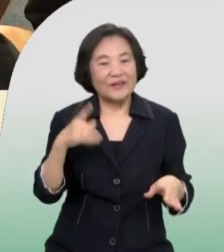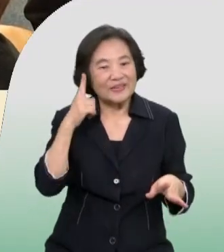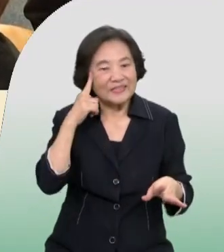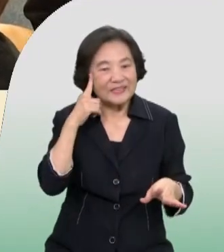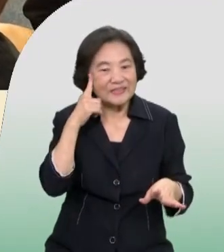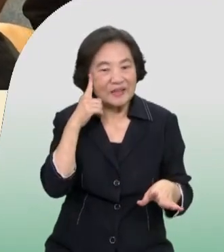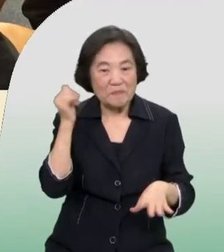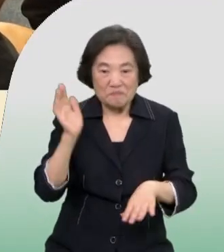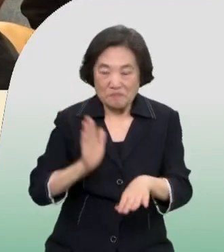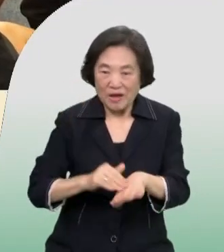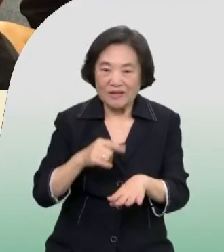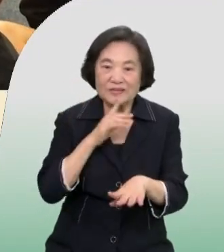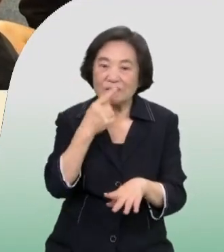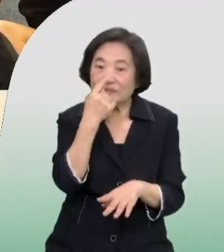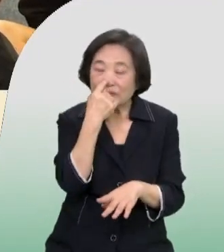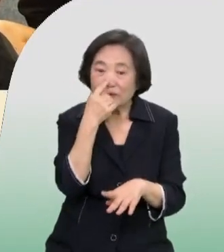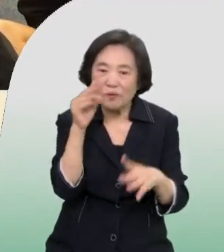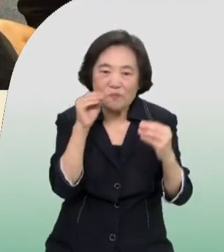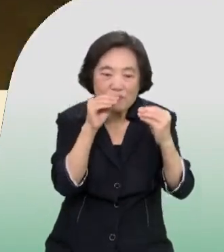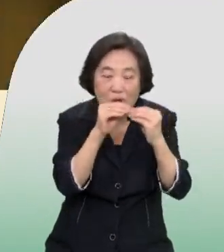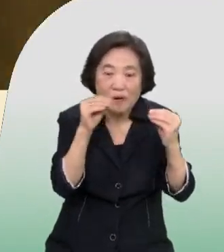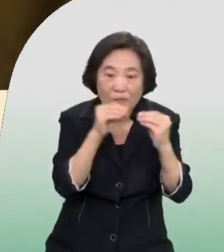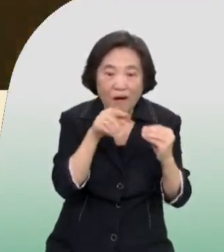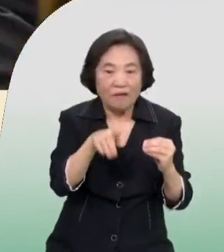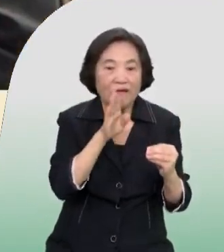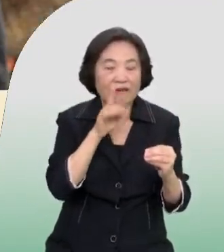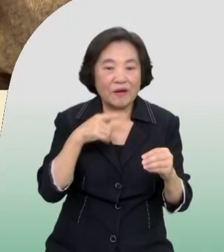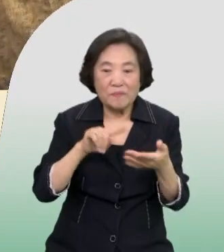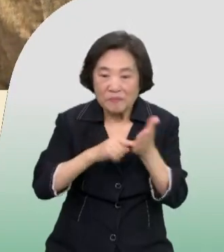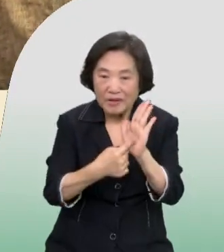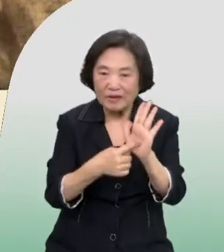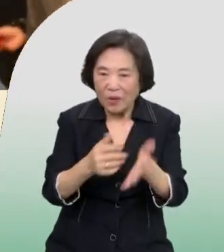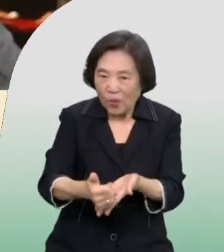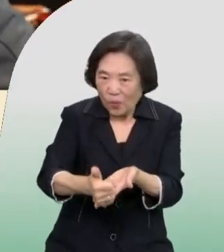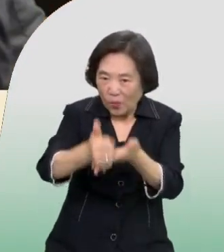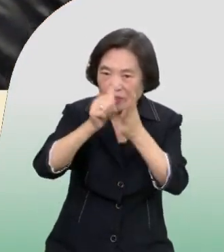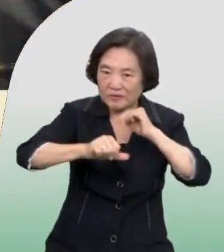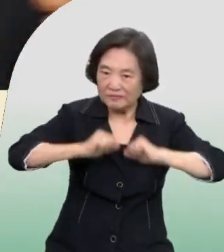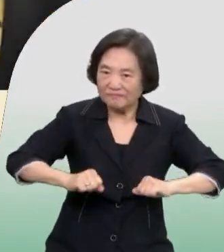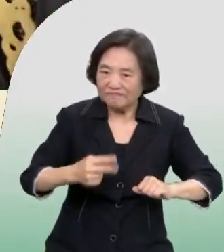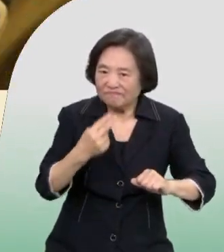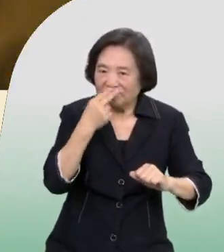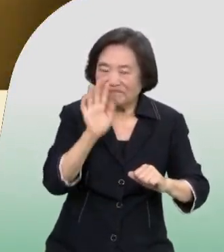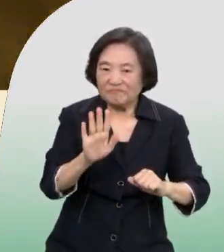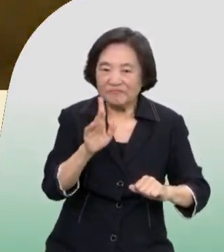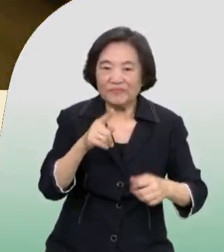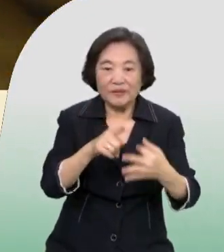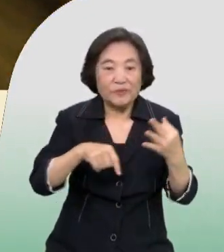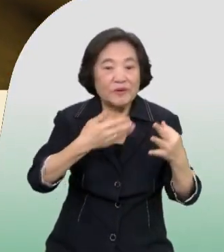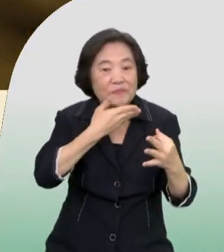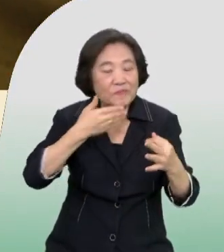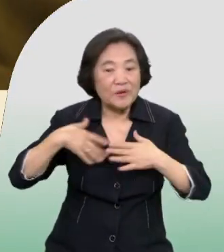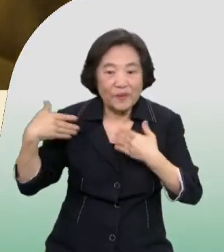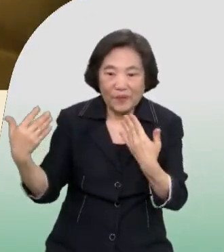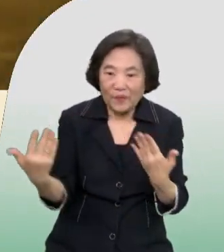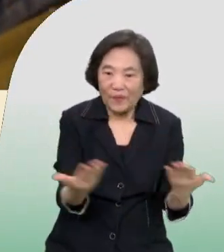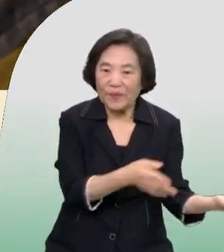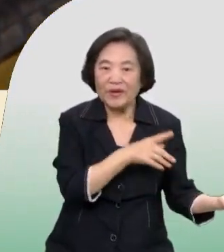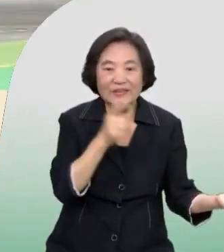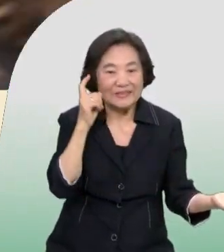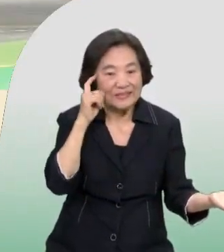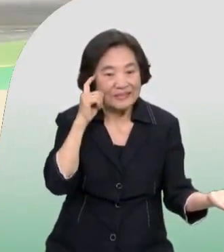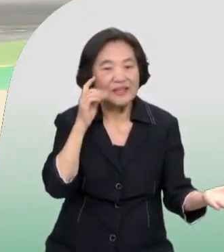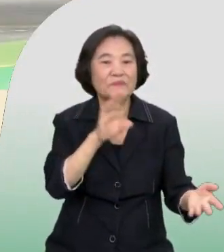典点的披工搭披工也种可以，象征神圣的生命体系。归托毛利银行意识破起